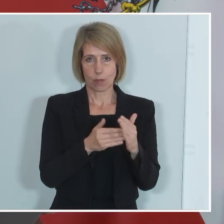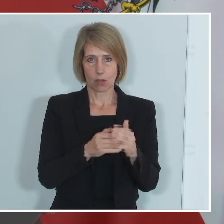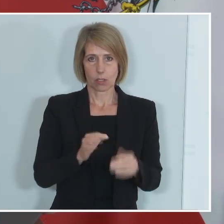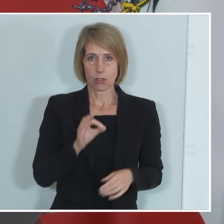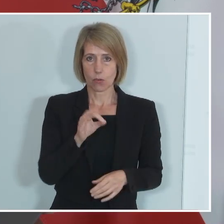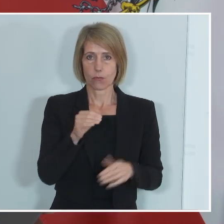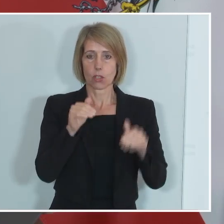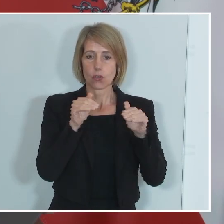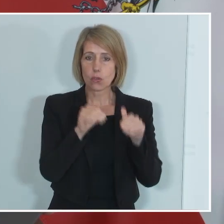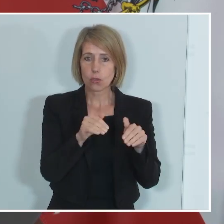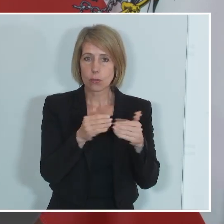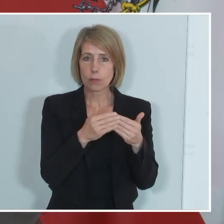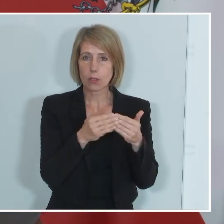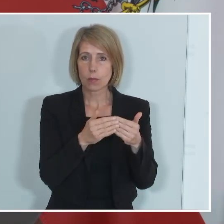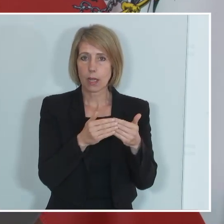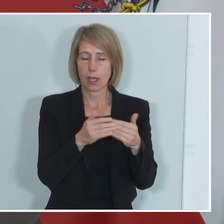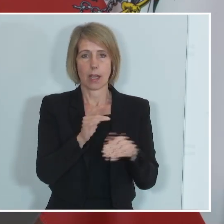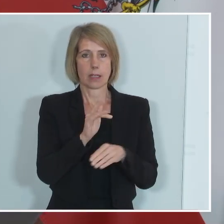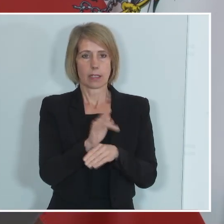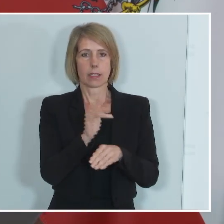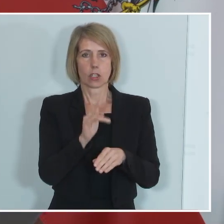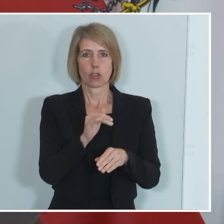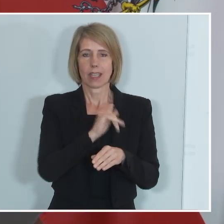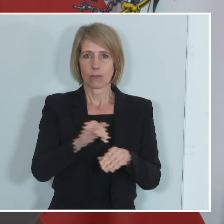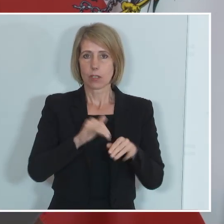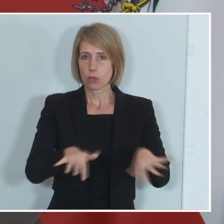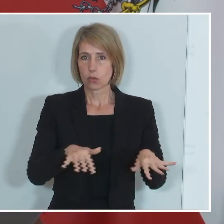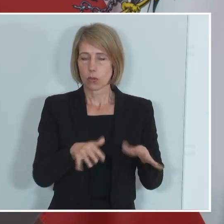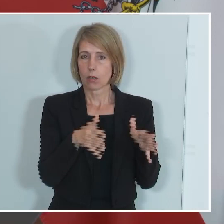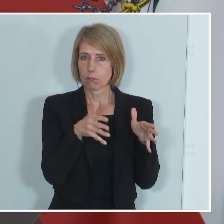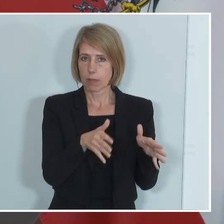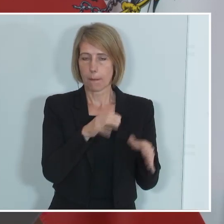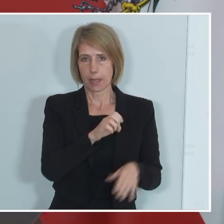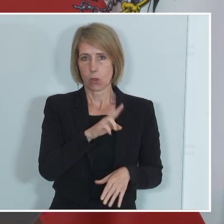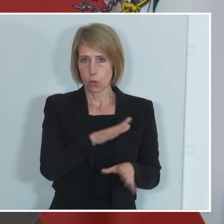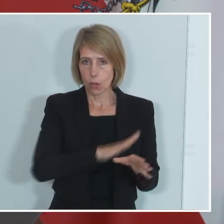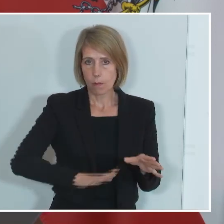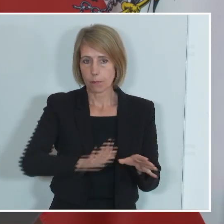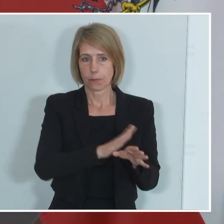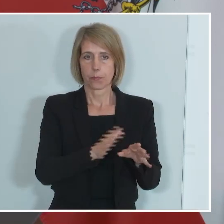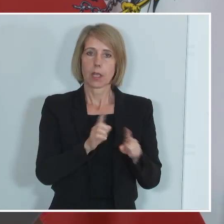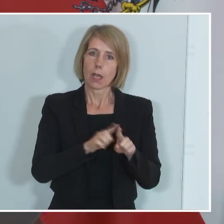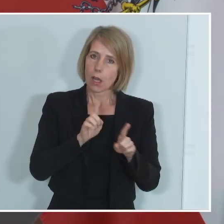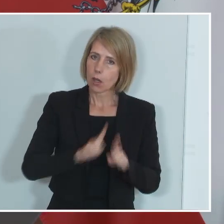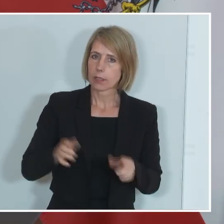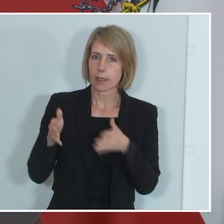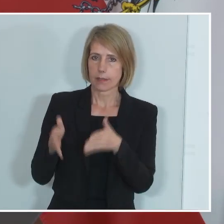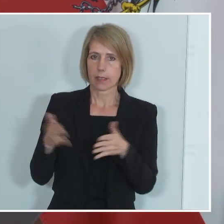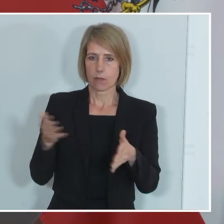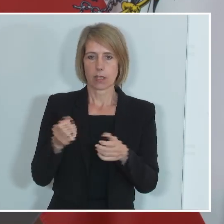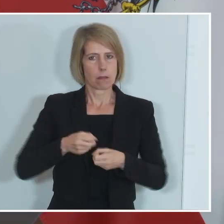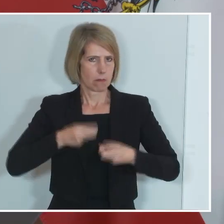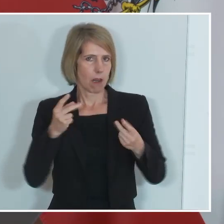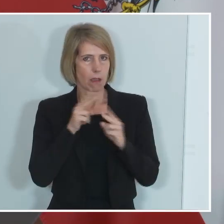dem Schutz zum Beispiel kritischer Infrastruktur innerhalb der Europäischen Union einerseits und andererseits aber auch dem klaren Blick, dass